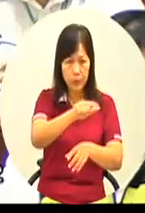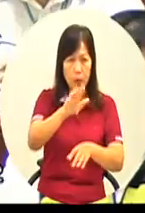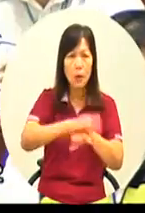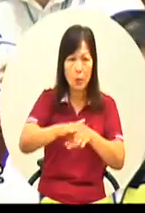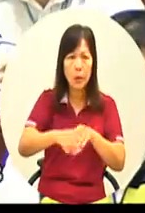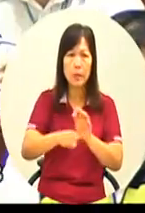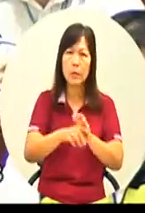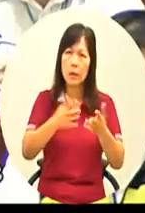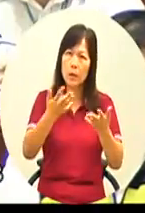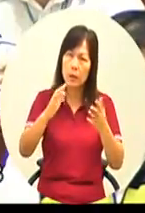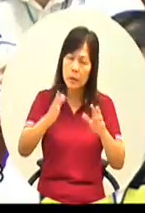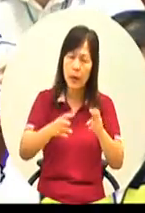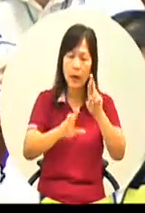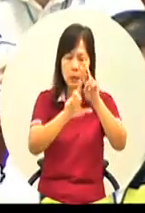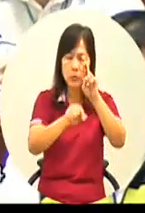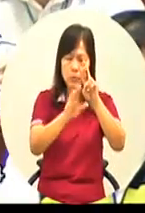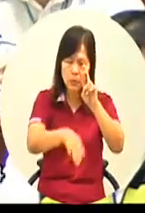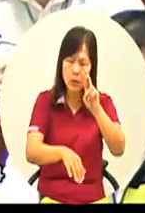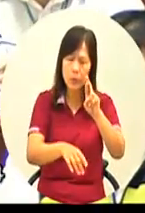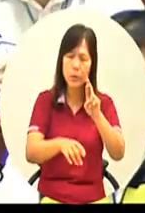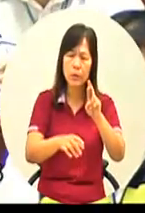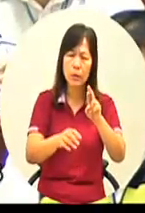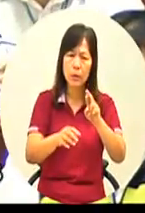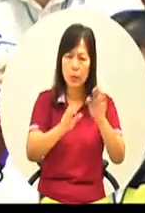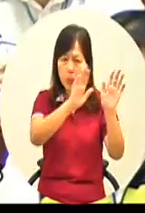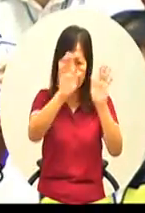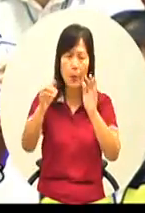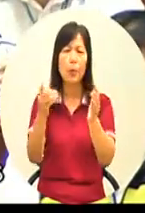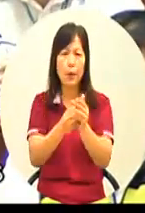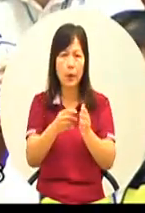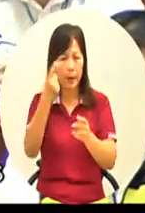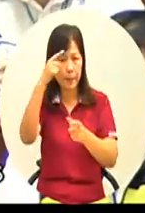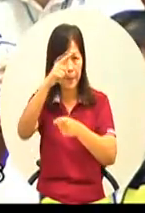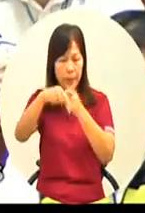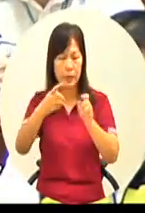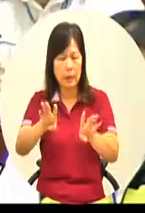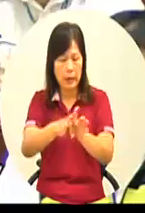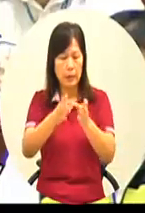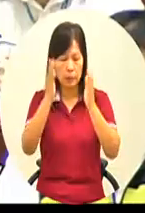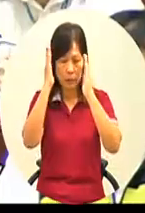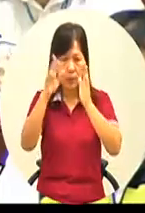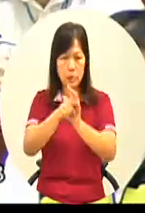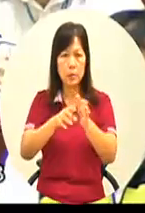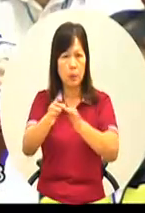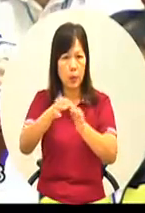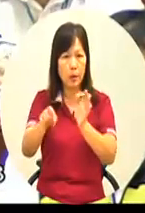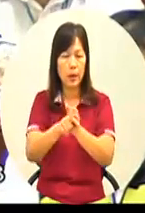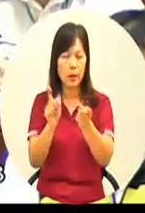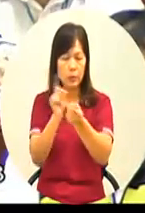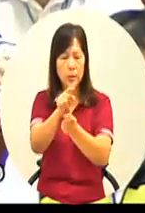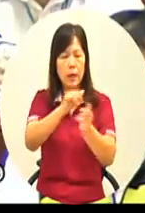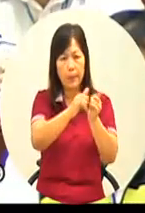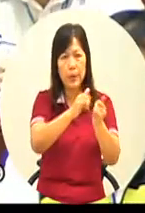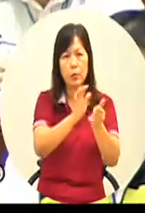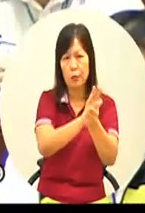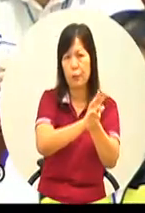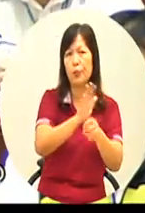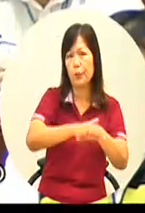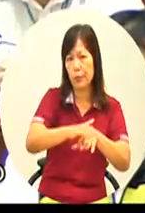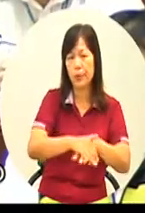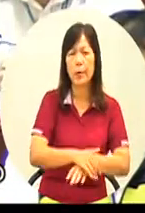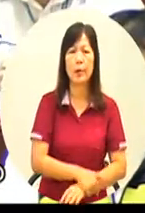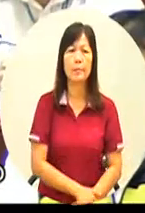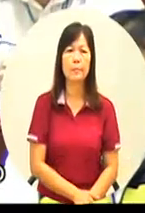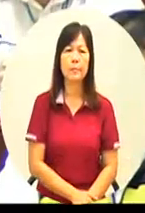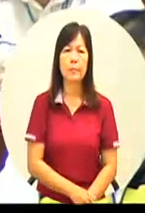到十二点过后中吼 ，mini 可以当元月可以当正式营运，啊，来服务阮家上家民众安尼吼，啊，来就是讲有